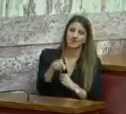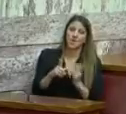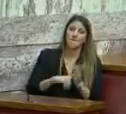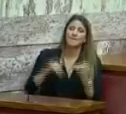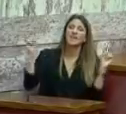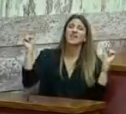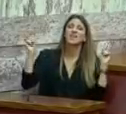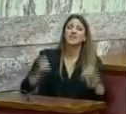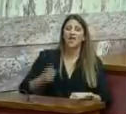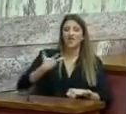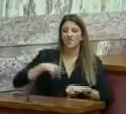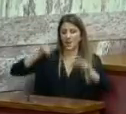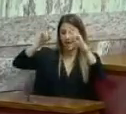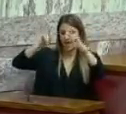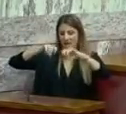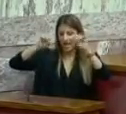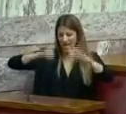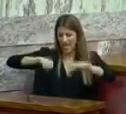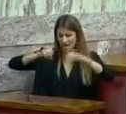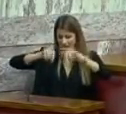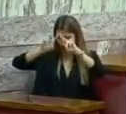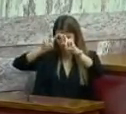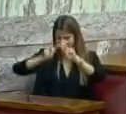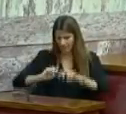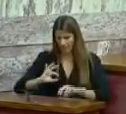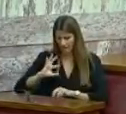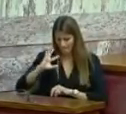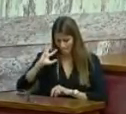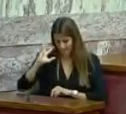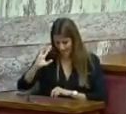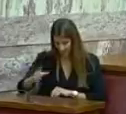στην έρευνα της υπόθεσης Νοβάρτης μέχρι τέλος.